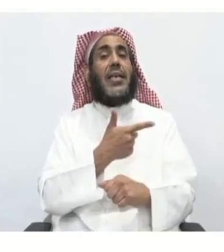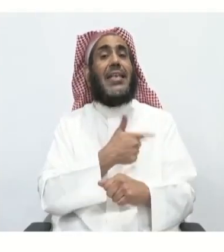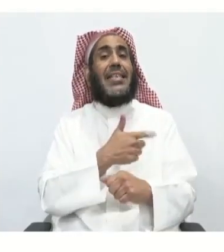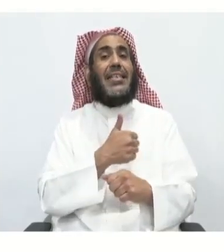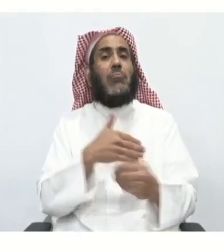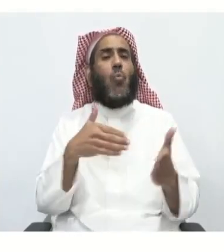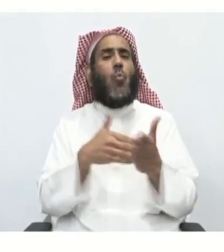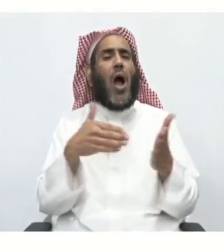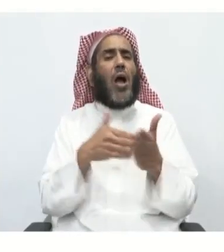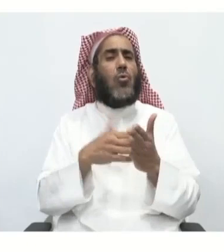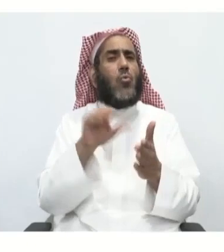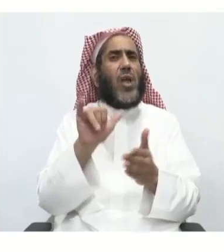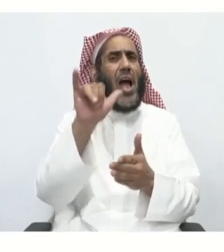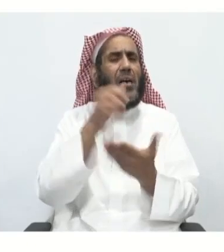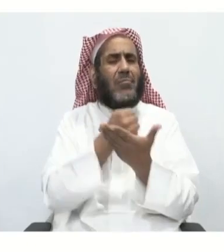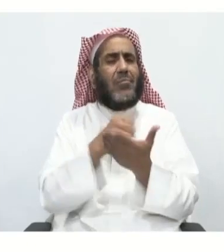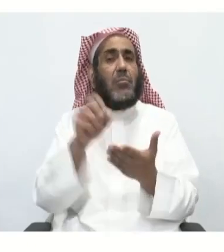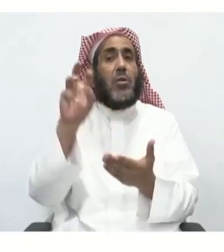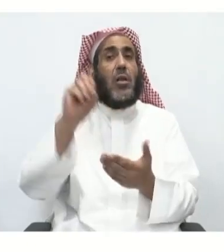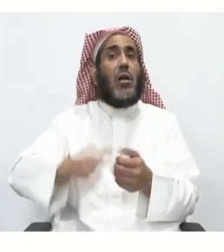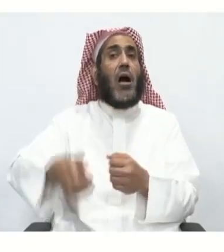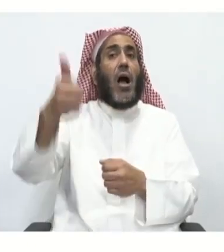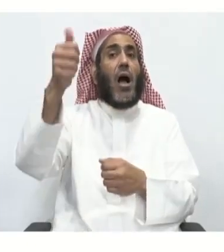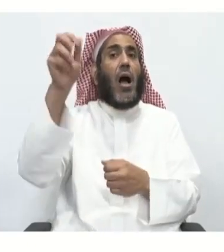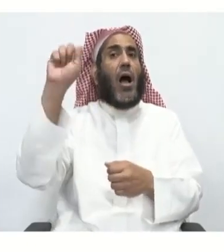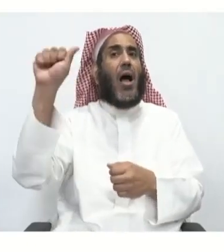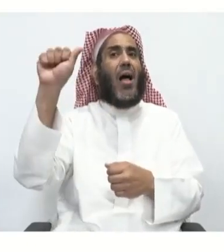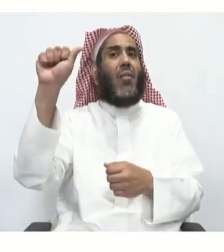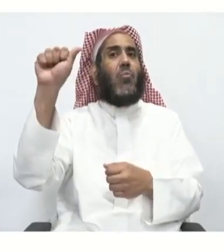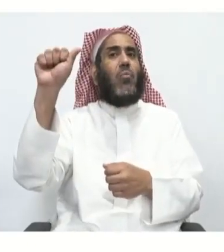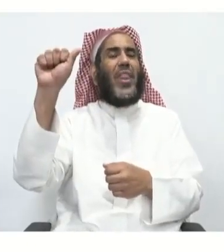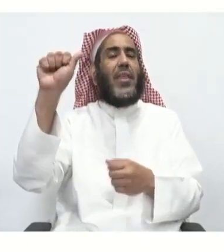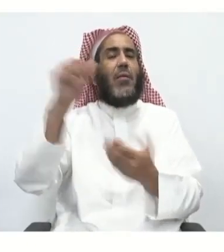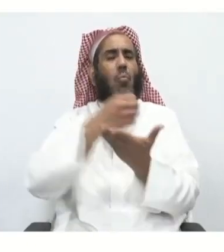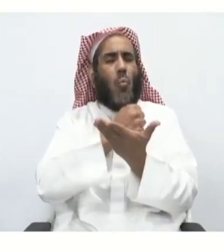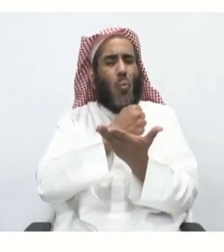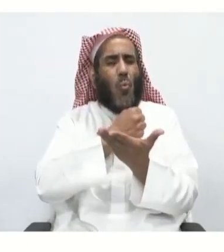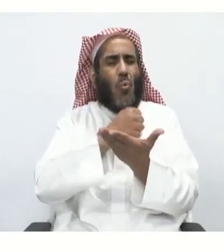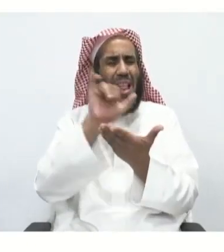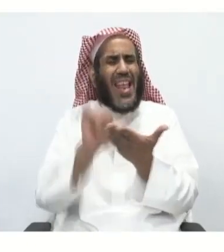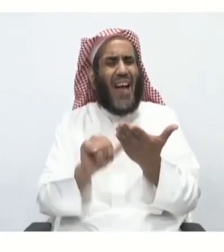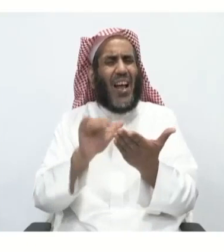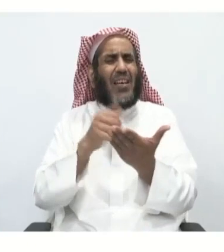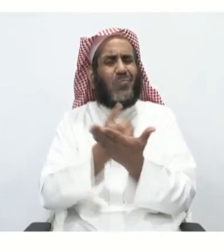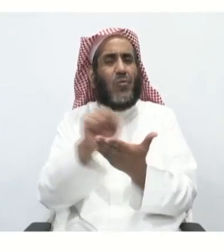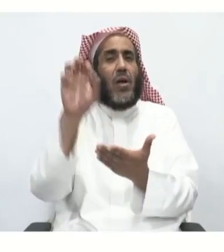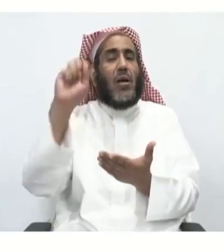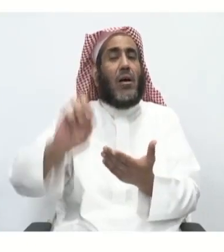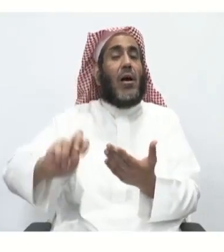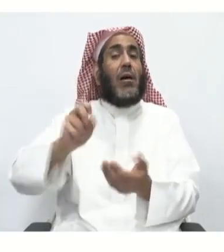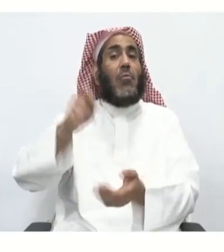وقون اسم المنقوص هو ما اخره ياء مثل قاضي مثل ا اقول مثلا